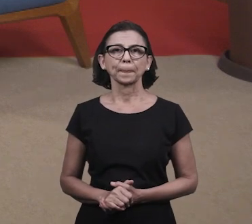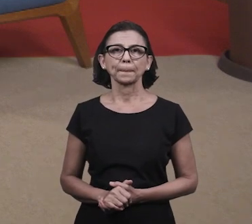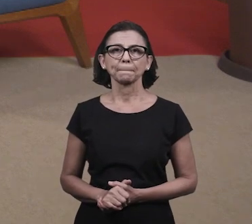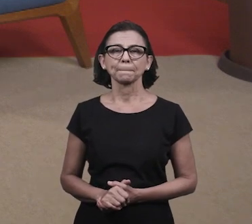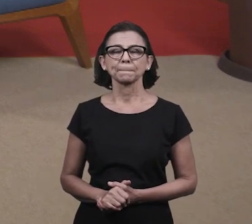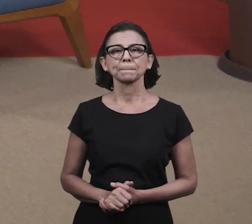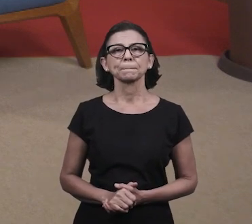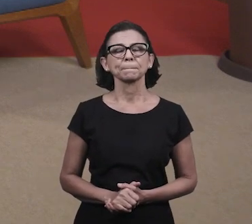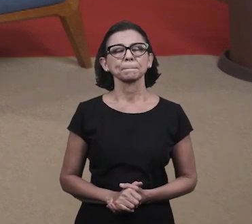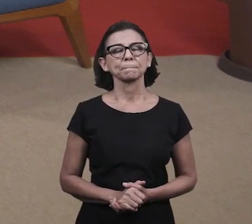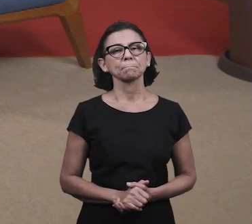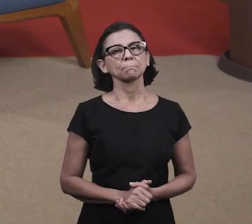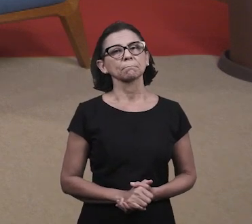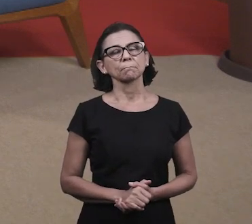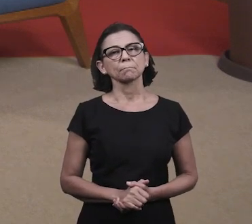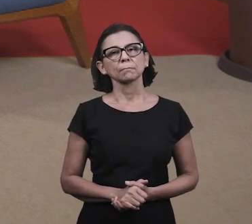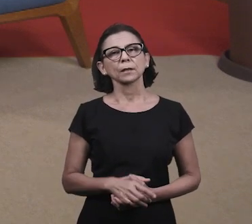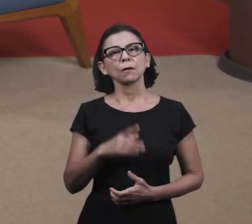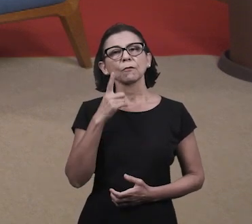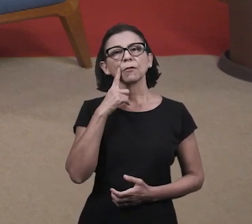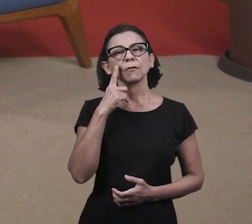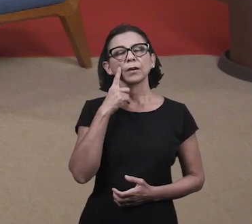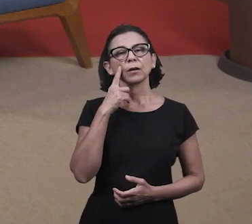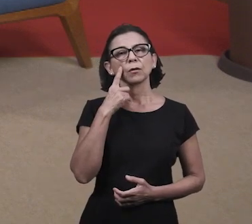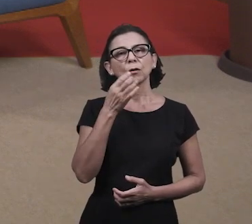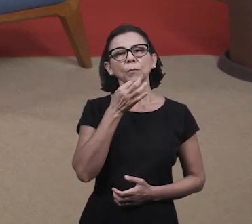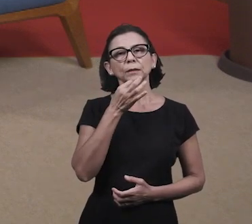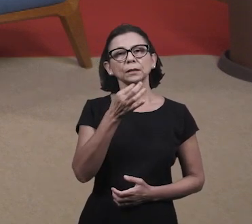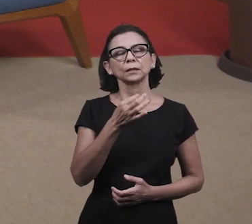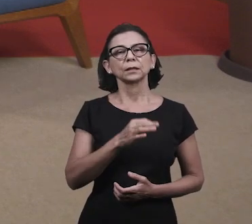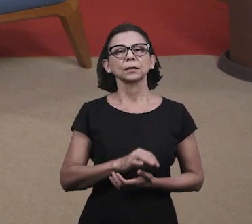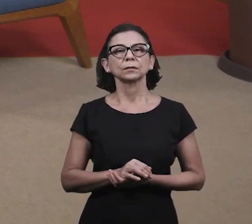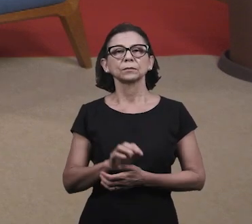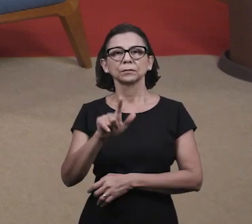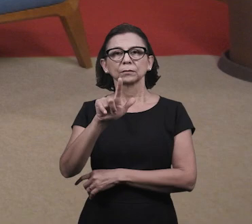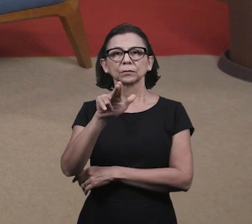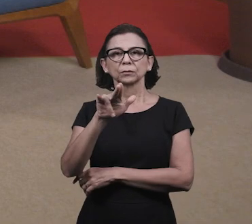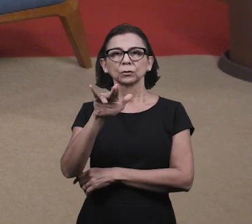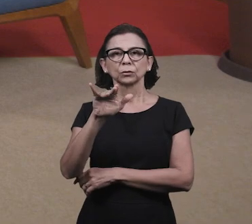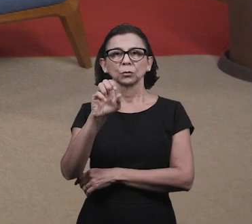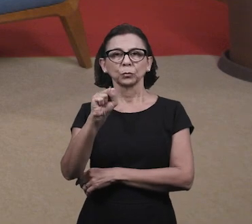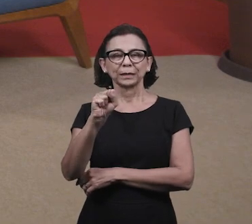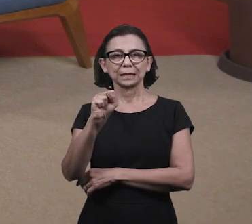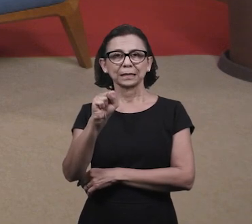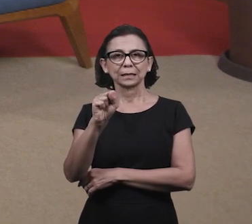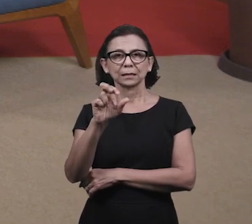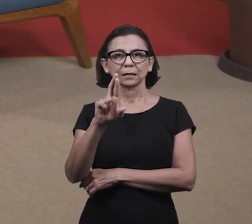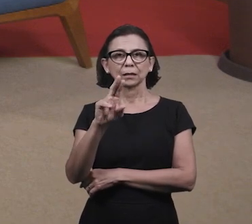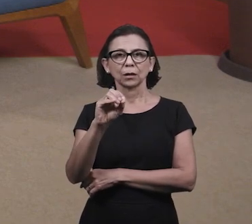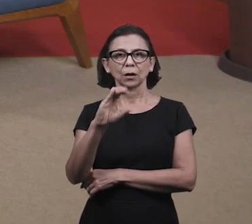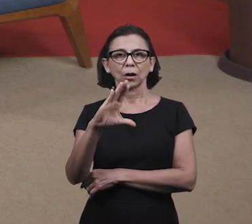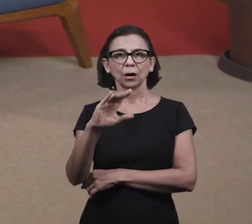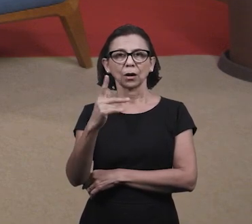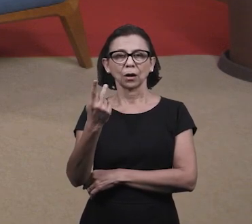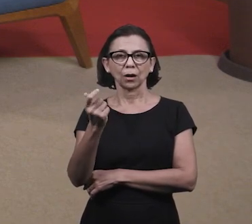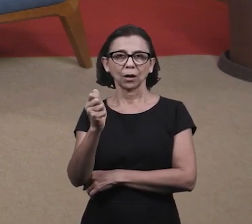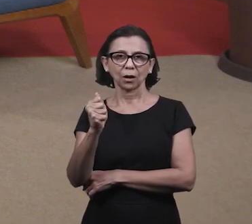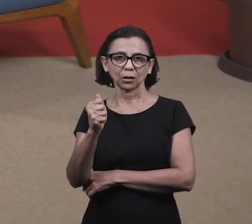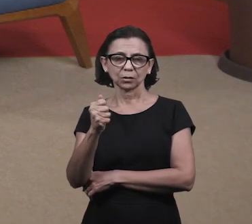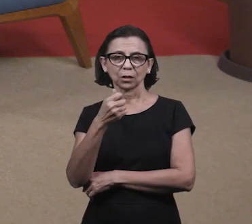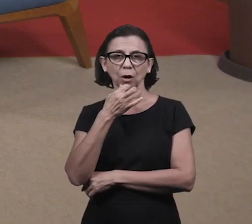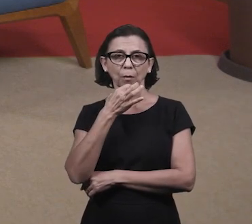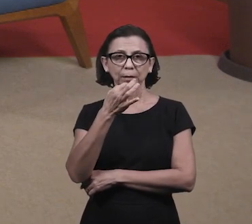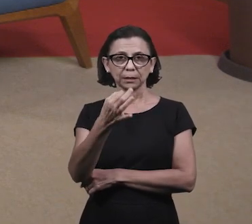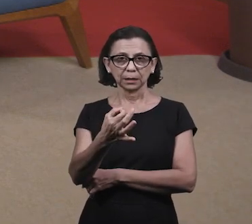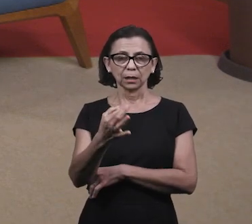maintenant un commentaire qui a été envoyé par Luiz Rocha de Jacupiranga, l'État de São Paulo, à propos de